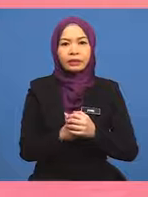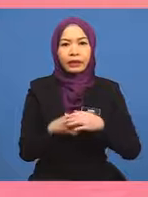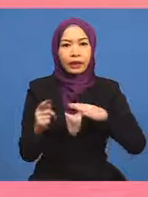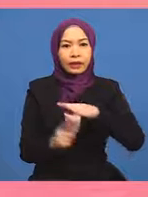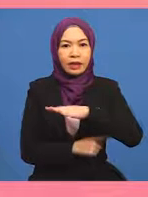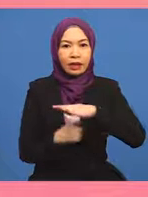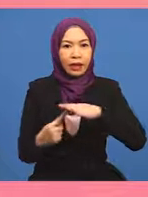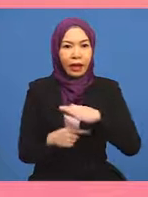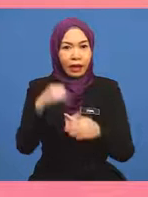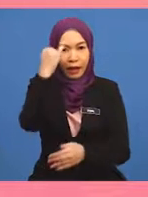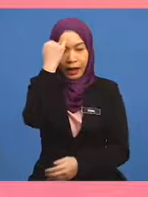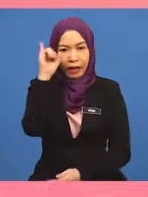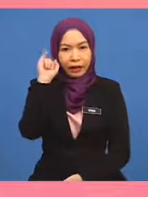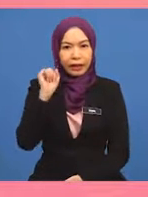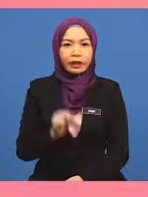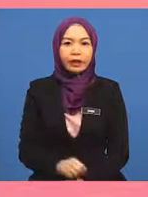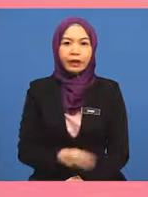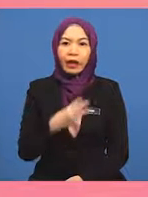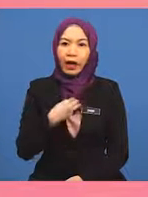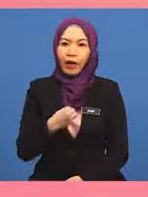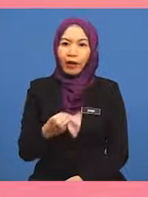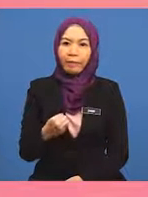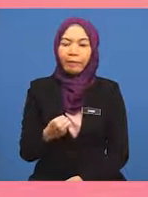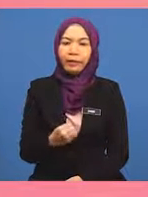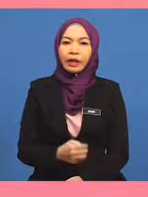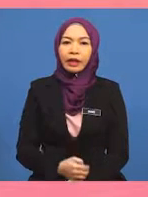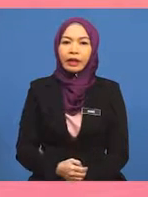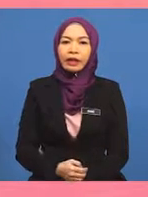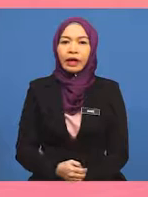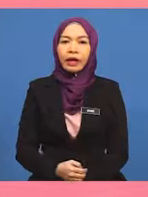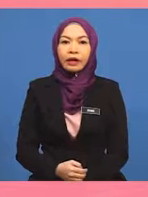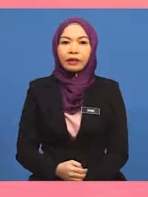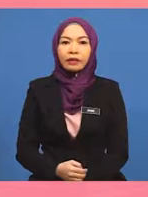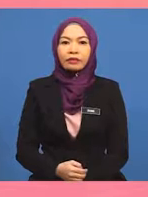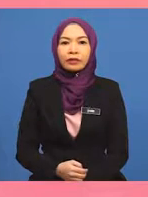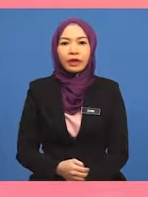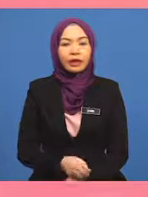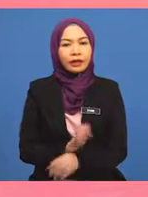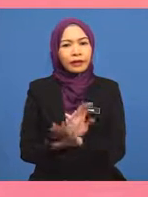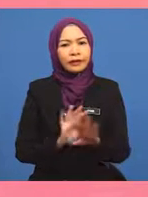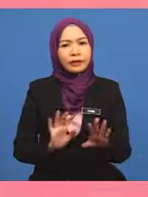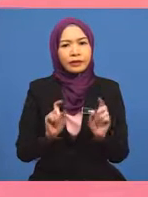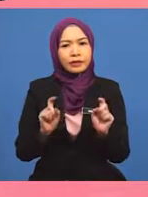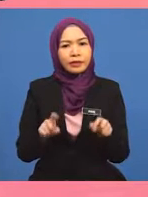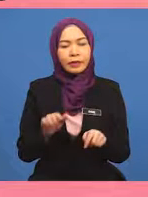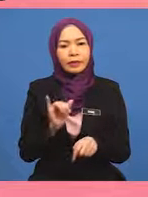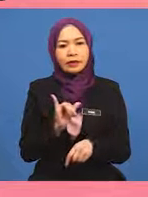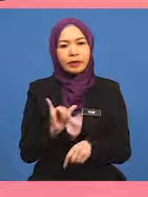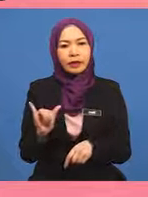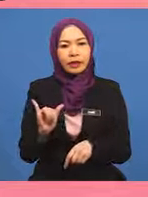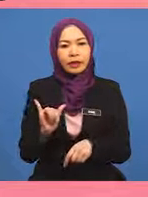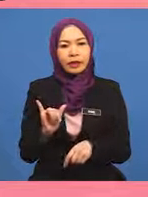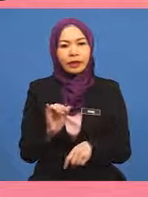tidak semestinya satu pendekatan atau kaedah yang terbaik. Jika kita